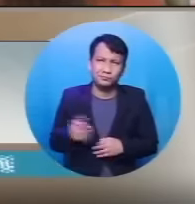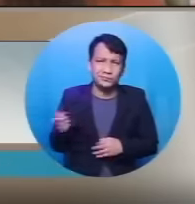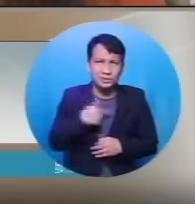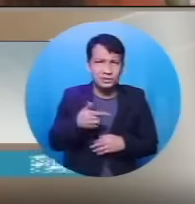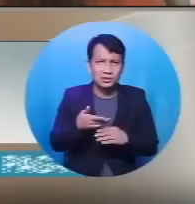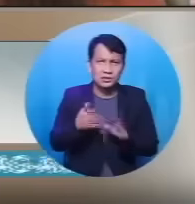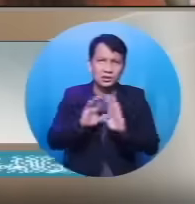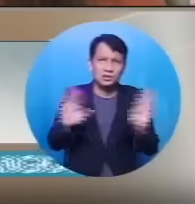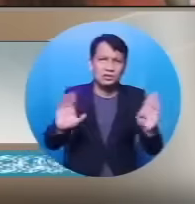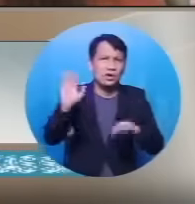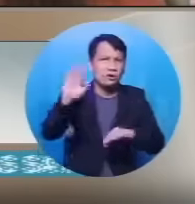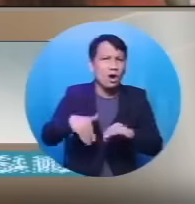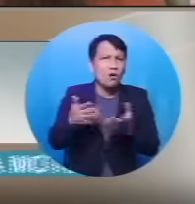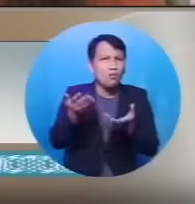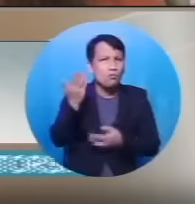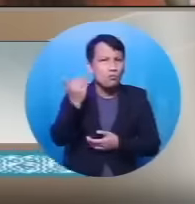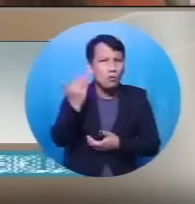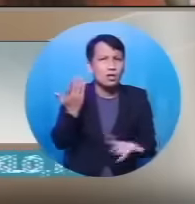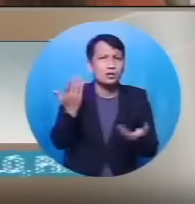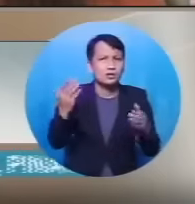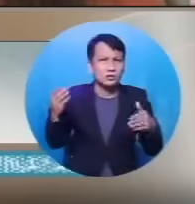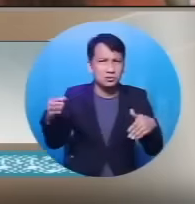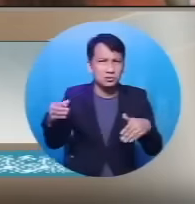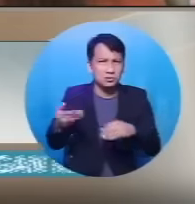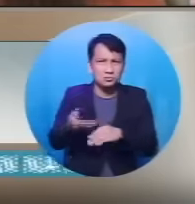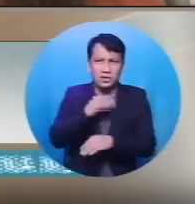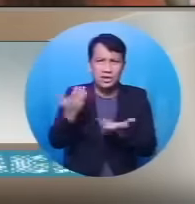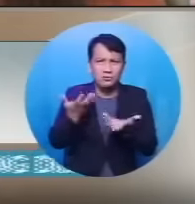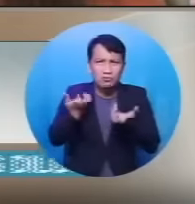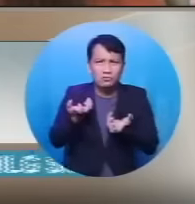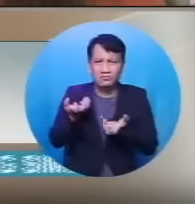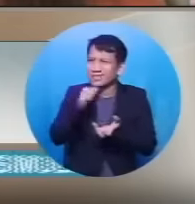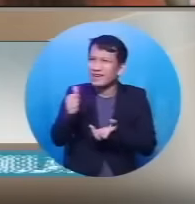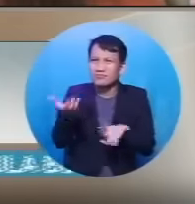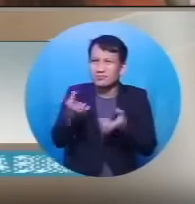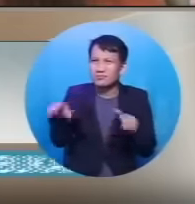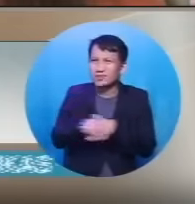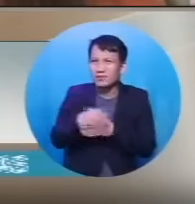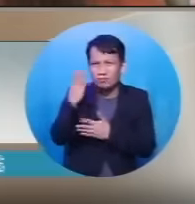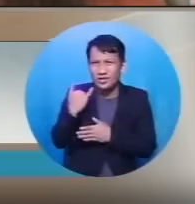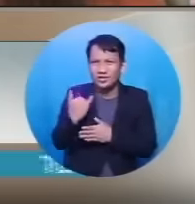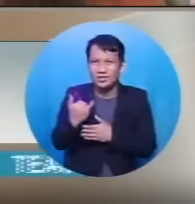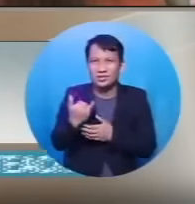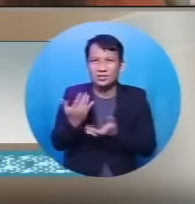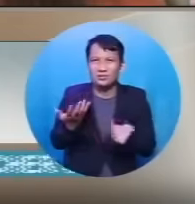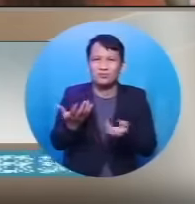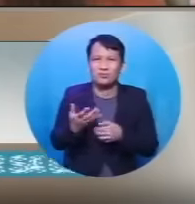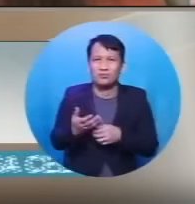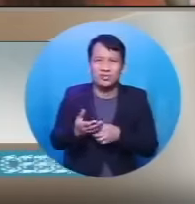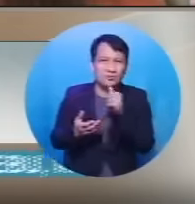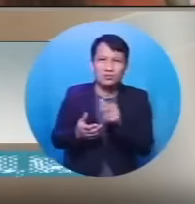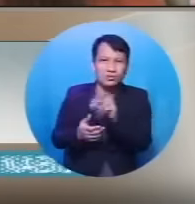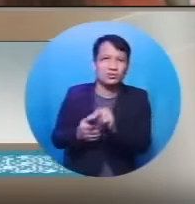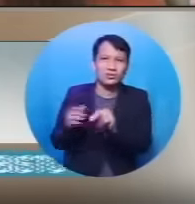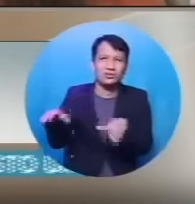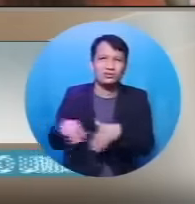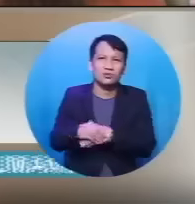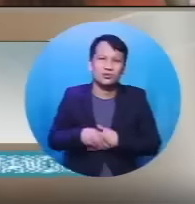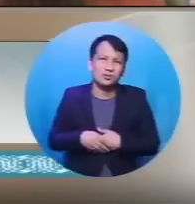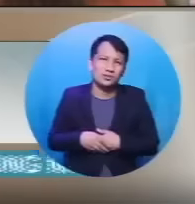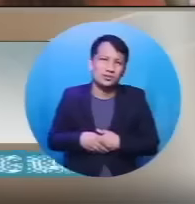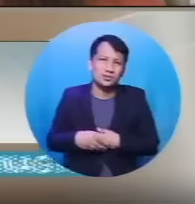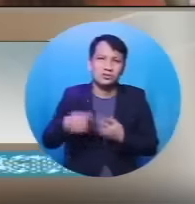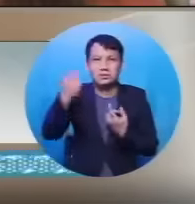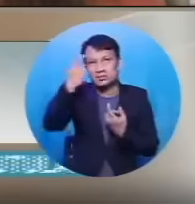yung hindi h Pakisagot lang sir Bakit umatras ka sa kasal Ba't ayaw mo ng ituloy yung kasal anong reason hindi magkaintindihan